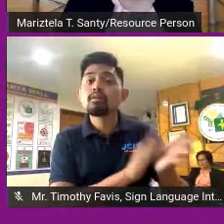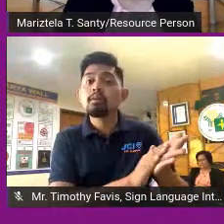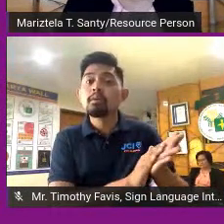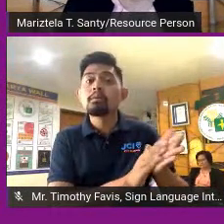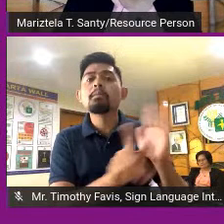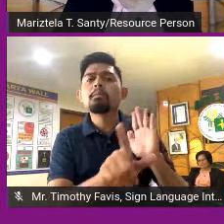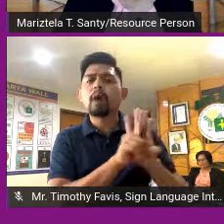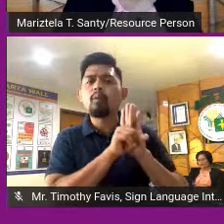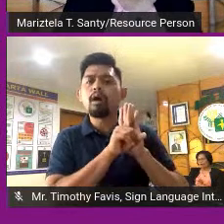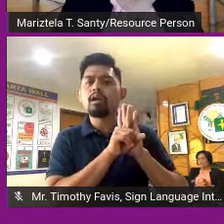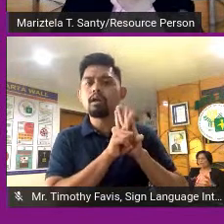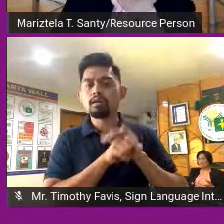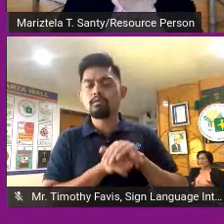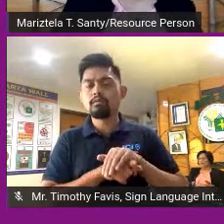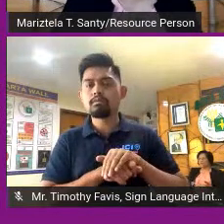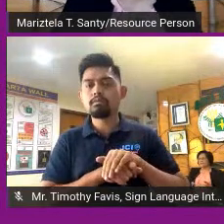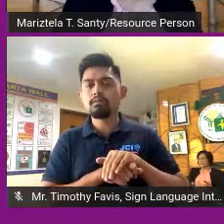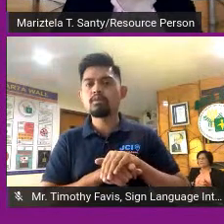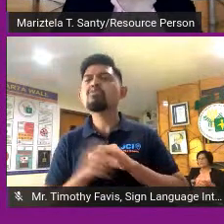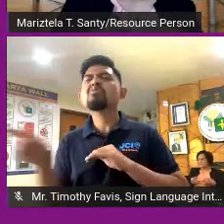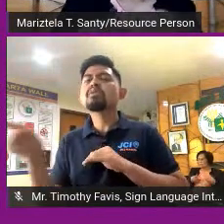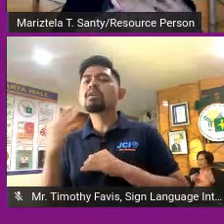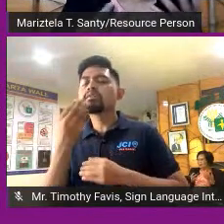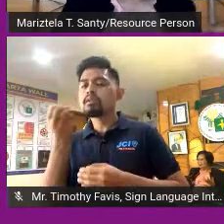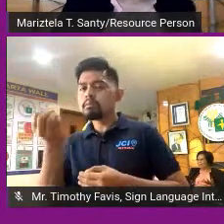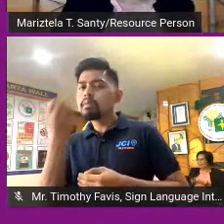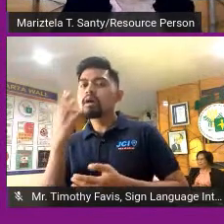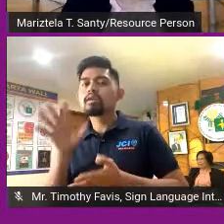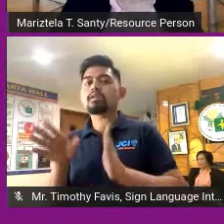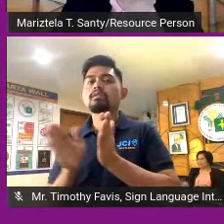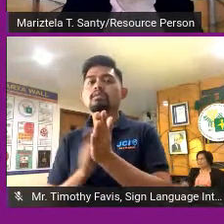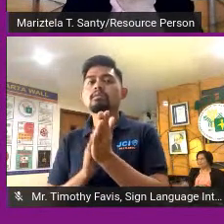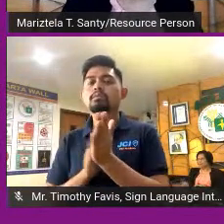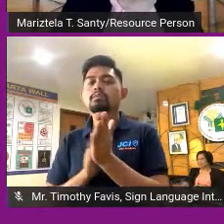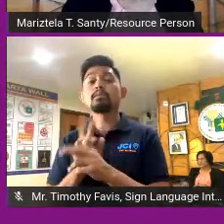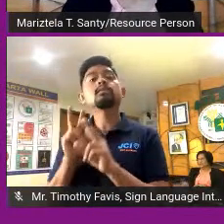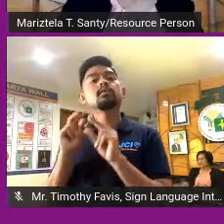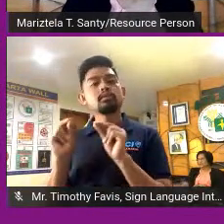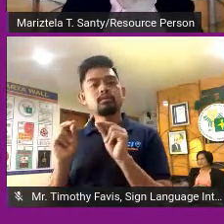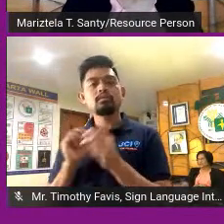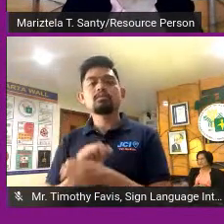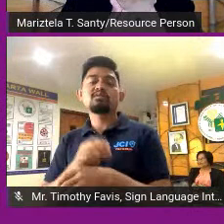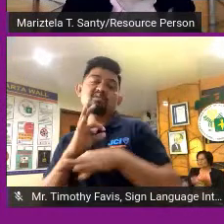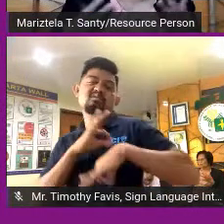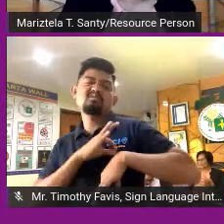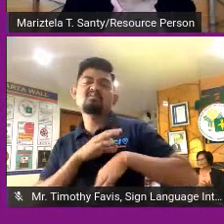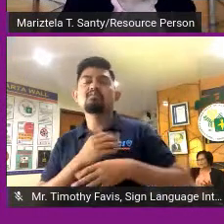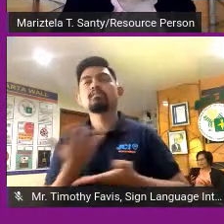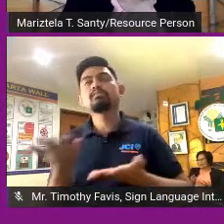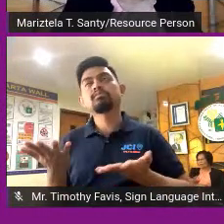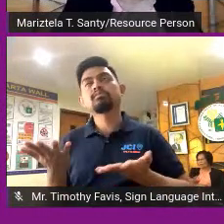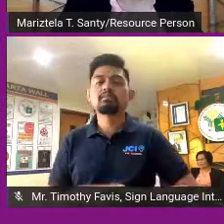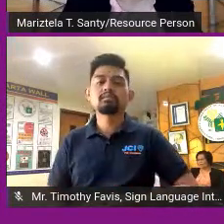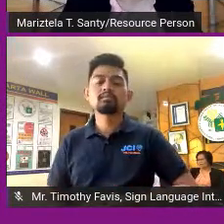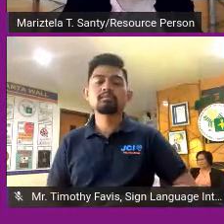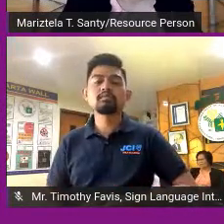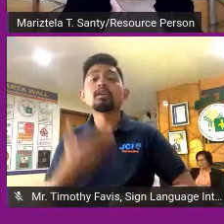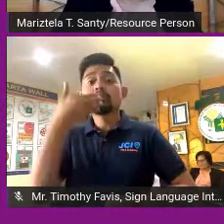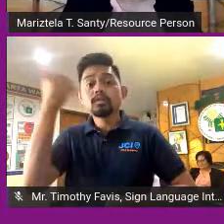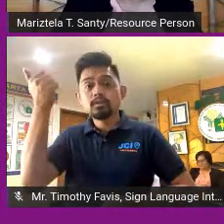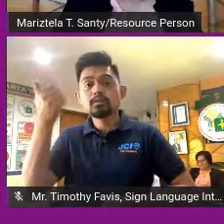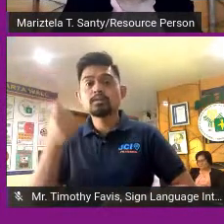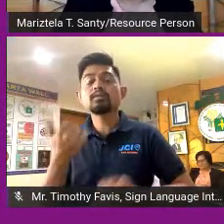lang. So, opportunities, nawawala po. And, doon po nagkaroon ng mga